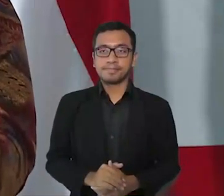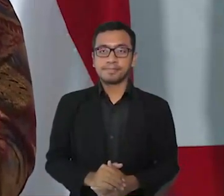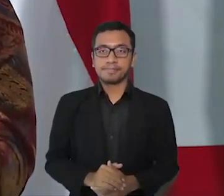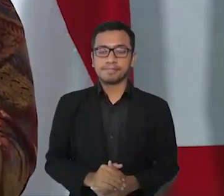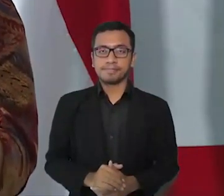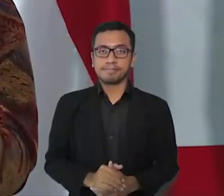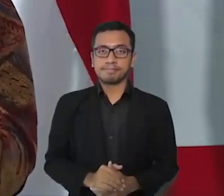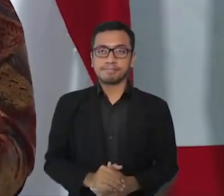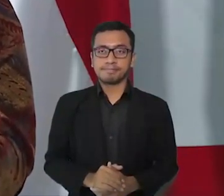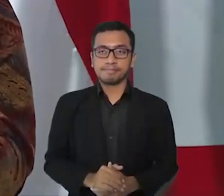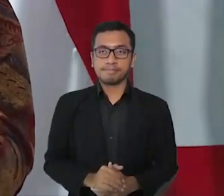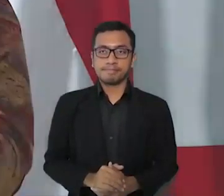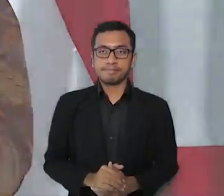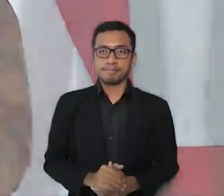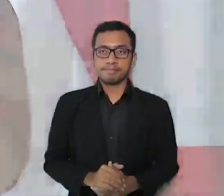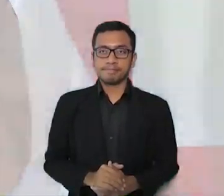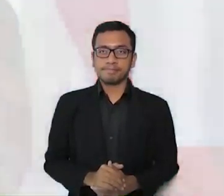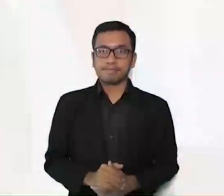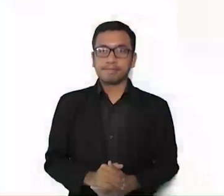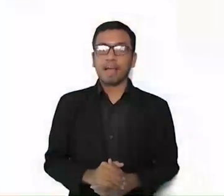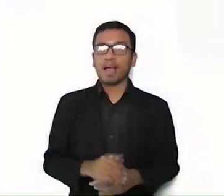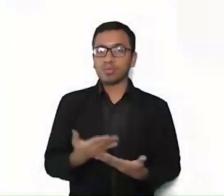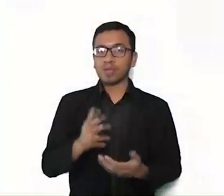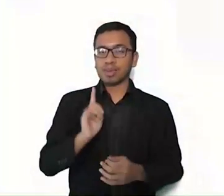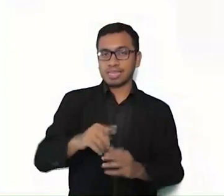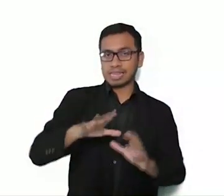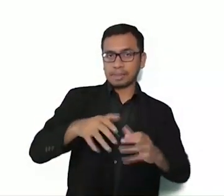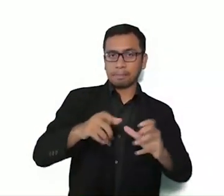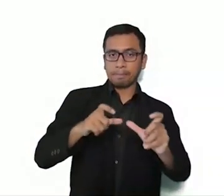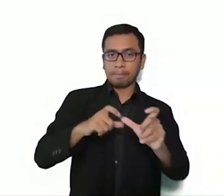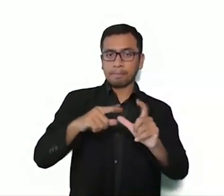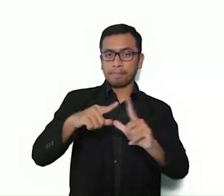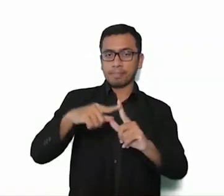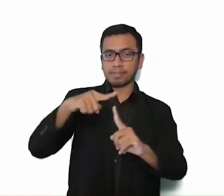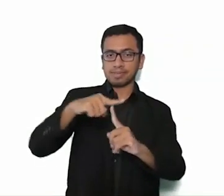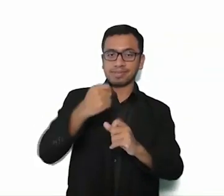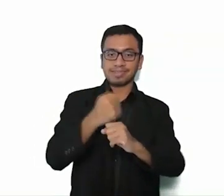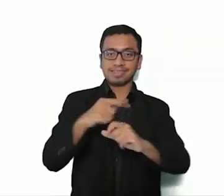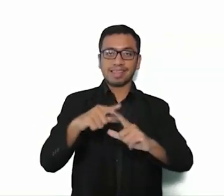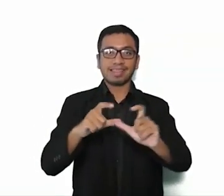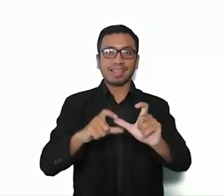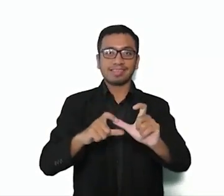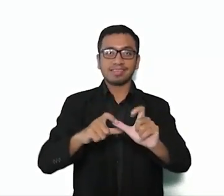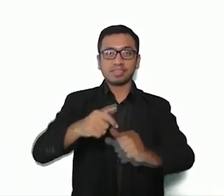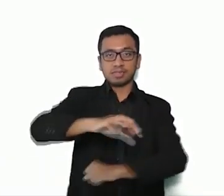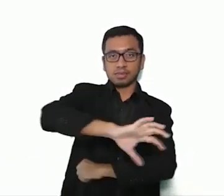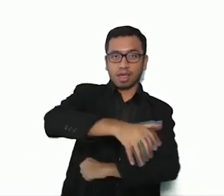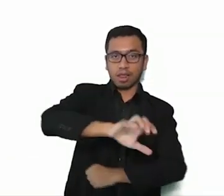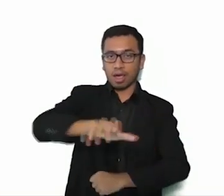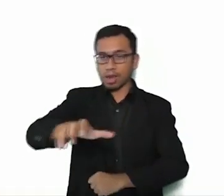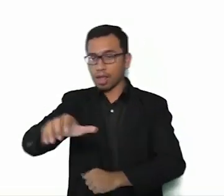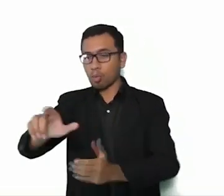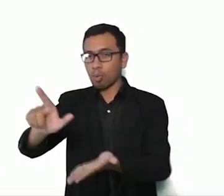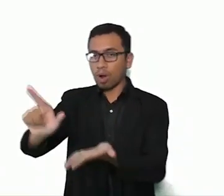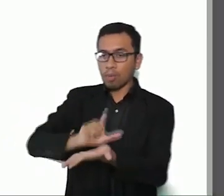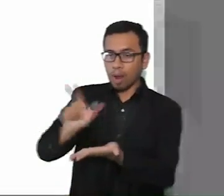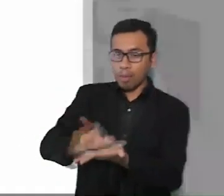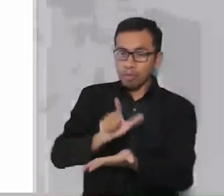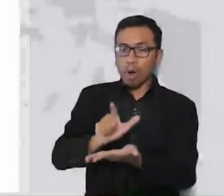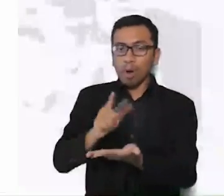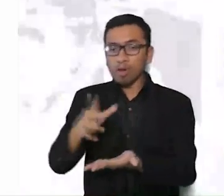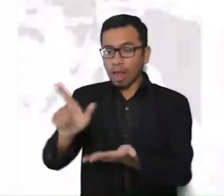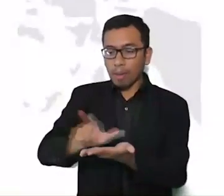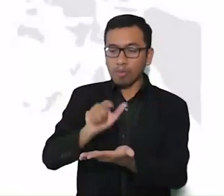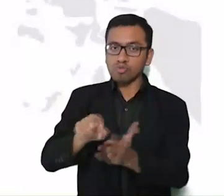dari teman-teman satgas-satgas daerah. Relawan-relawan apa dan bagaimana yang dibutuhkan, kriterianya seperti apa,